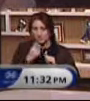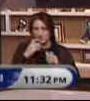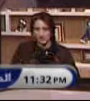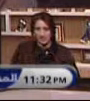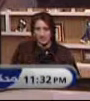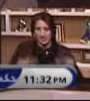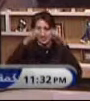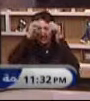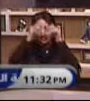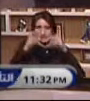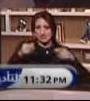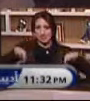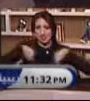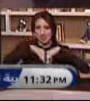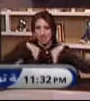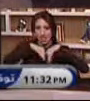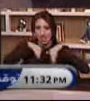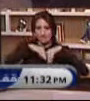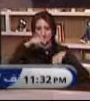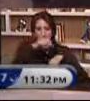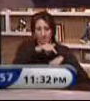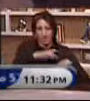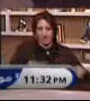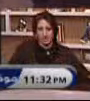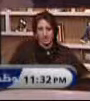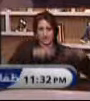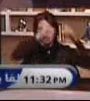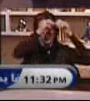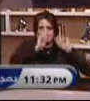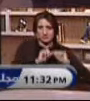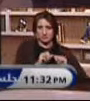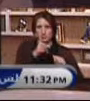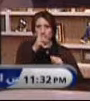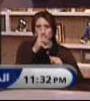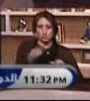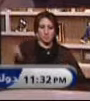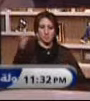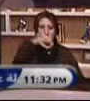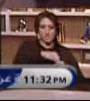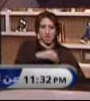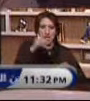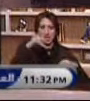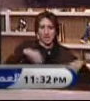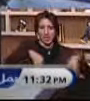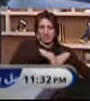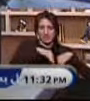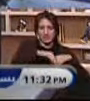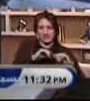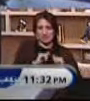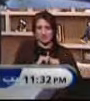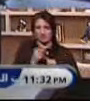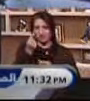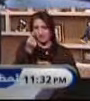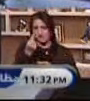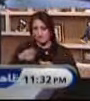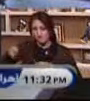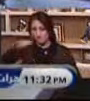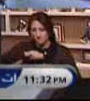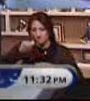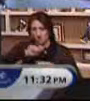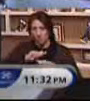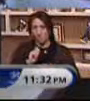جنبه كان مليان قمح طحن القمح طحن السوس معه لكن مع الفول الراحة مش نازل